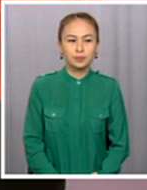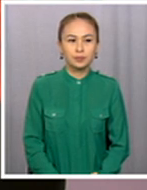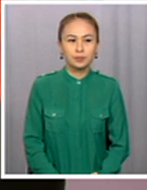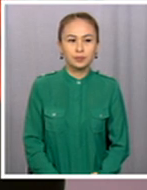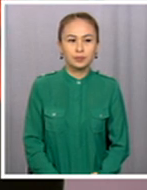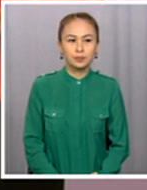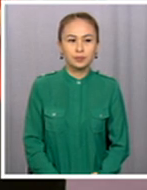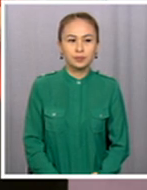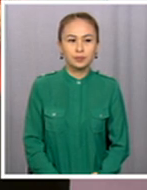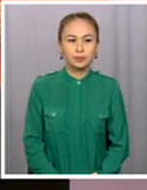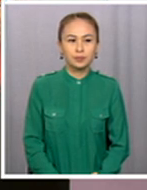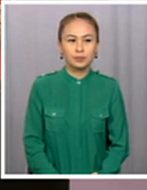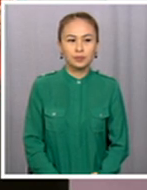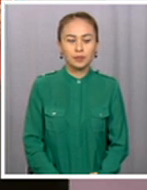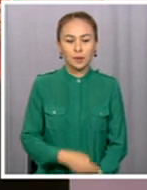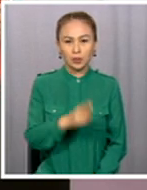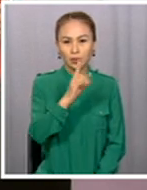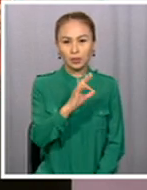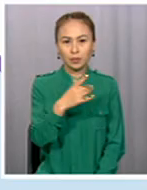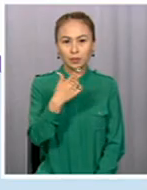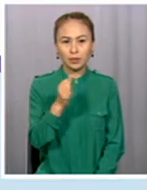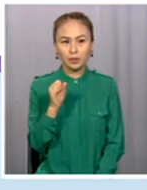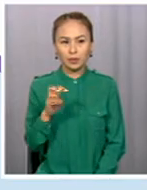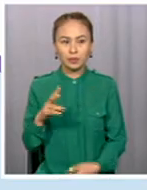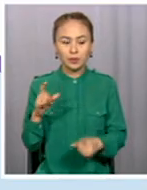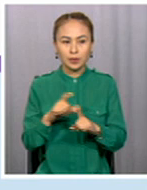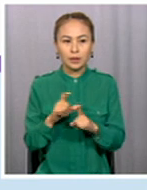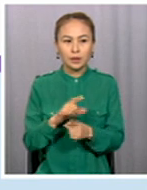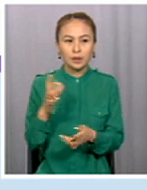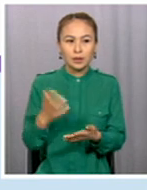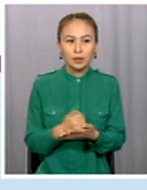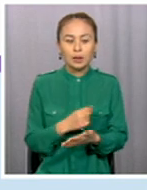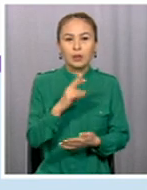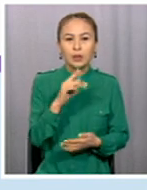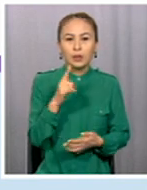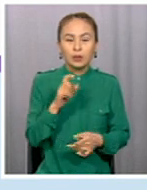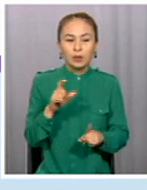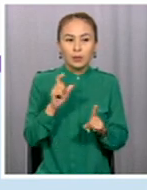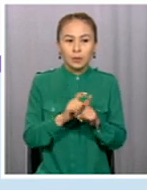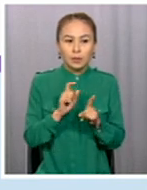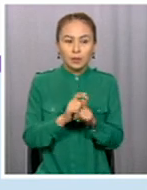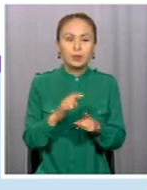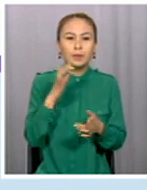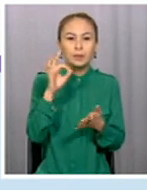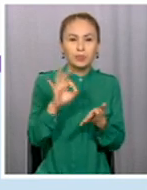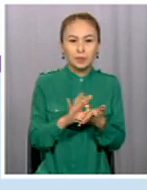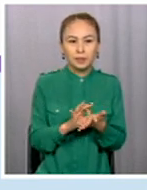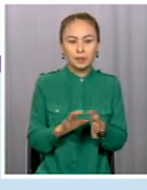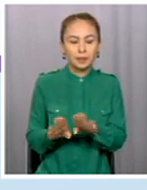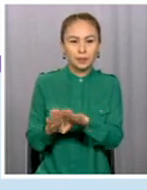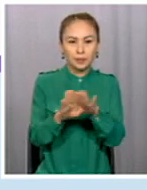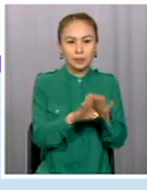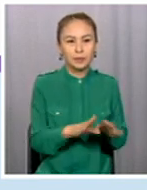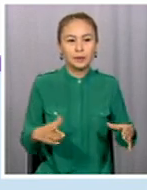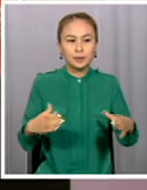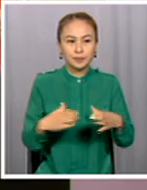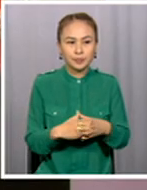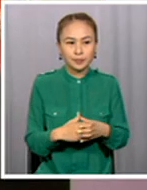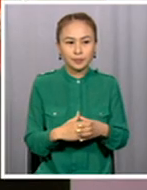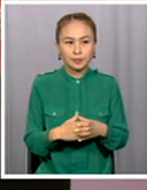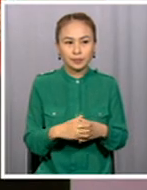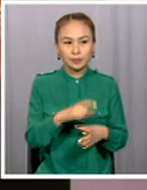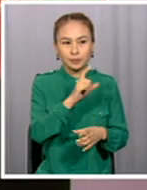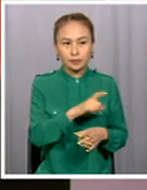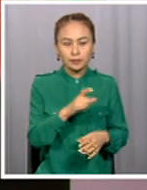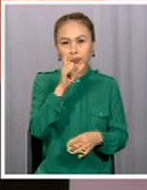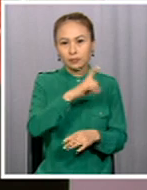Дұрыс айтасыңдар, қоғам сөзі шықты. Қоғам мүддесі мен мақсаты бір адамдардың бірлестігі.